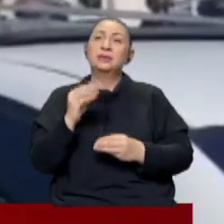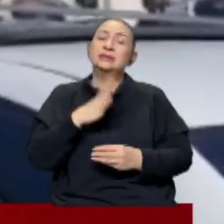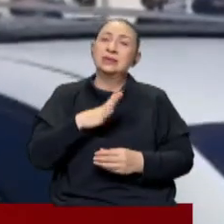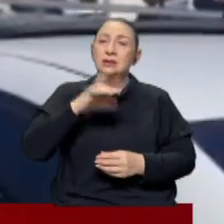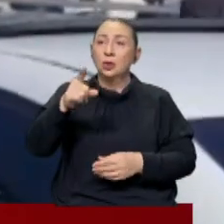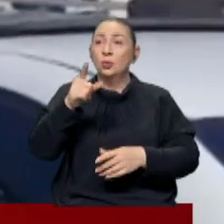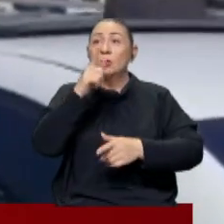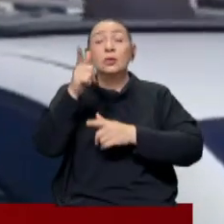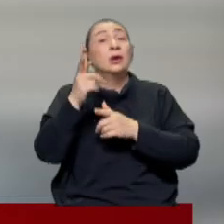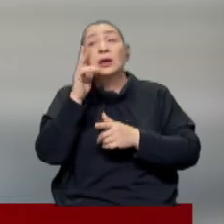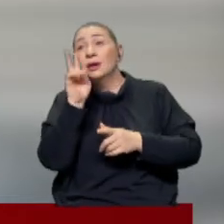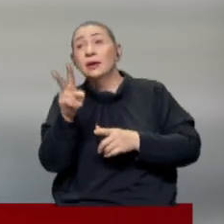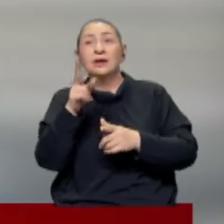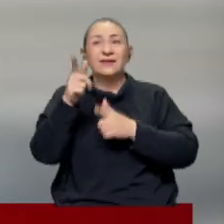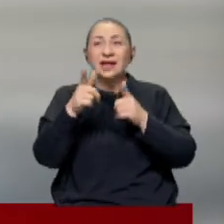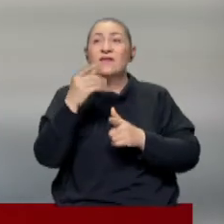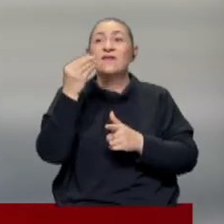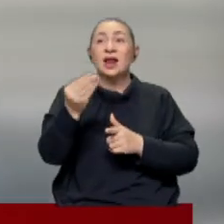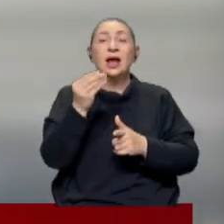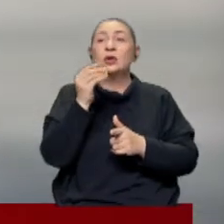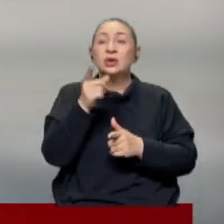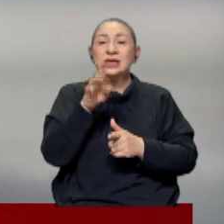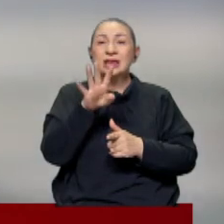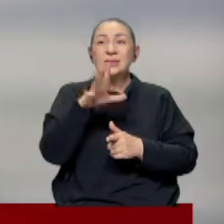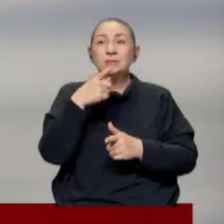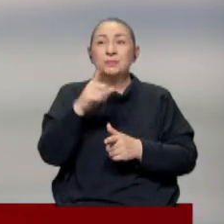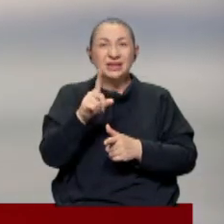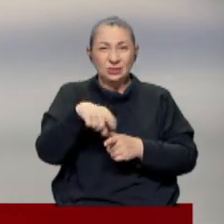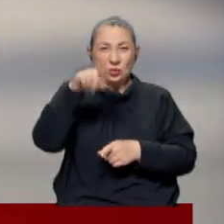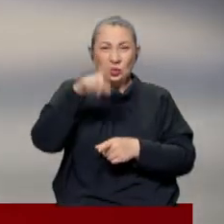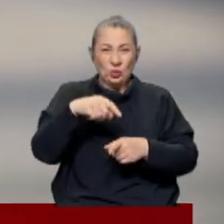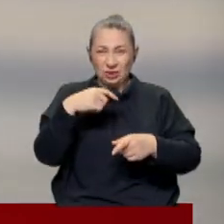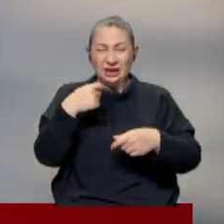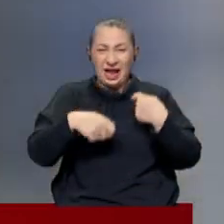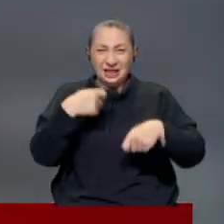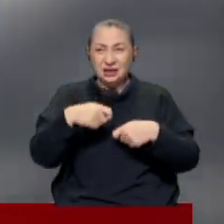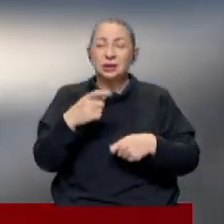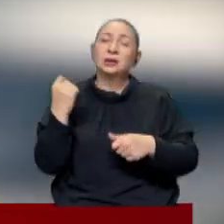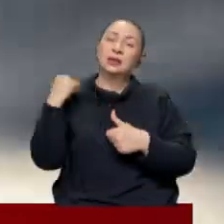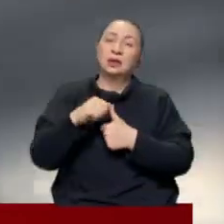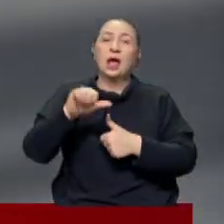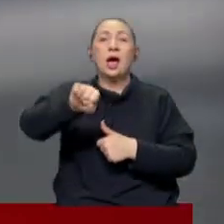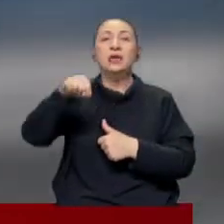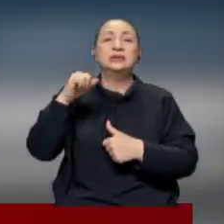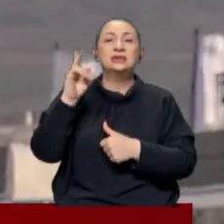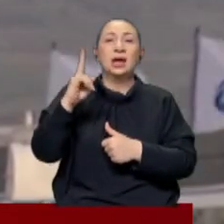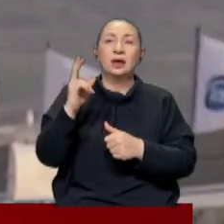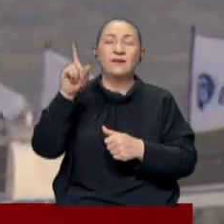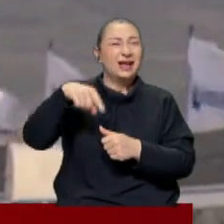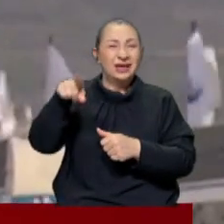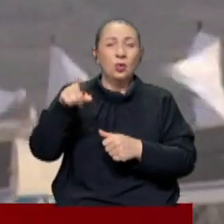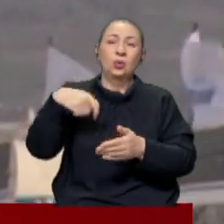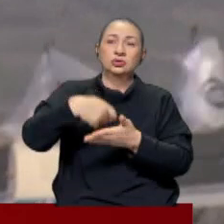Bu görüntüler de gösteriyor ki verilen günlük 45 bin araç garantisiyle yük yine hazinenin üzerinde olacak.